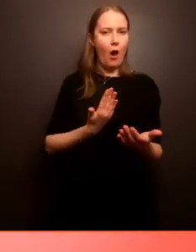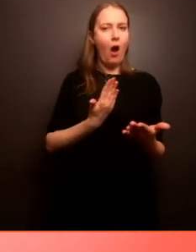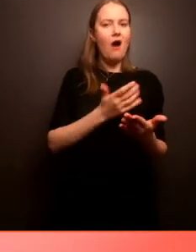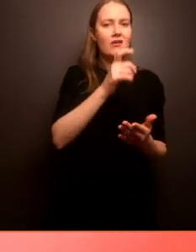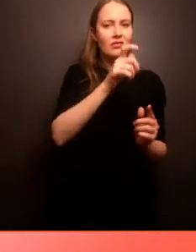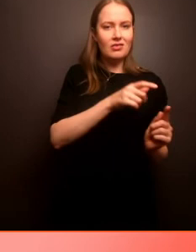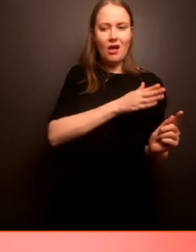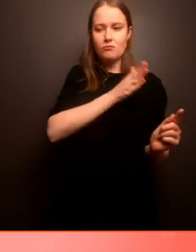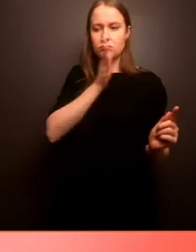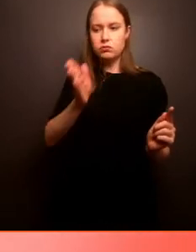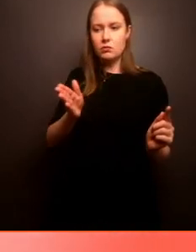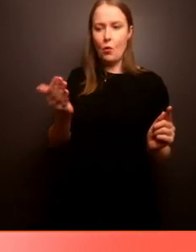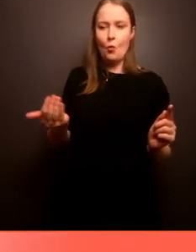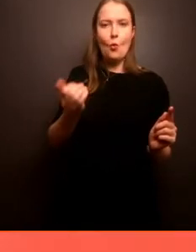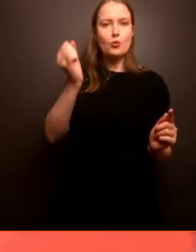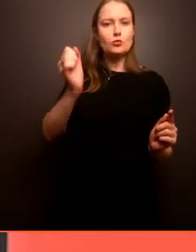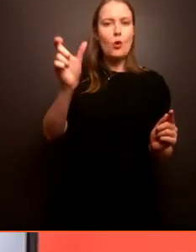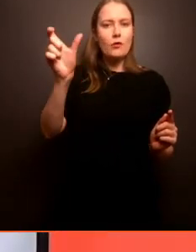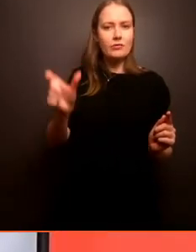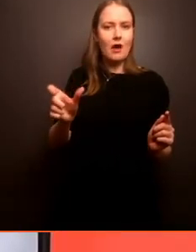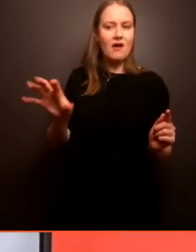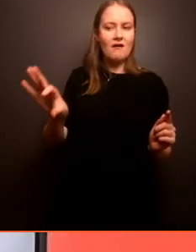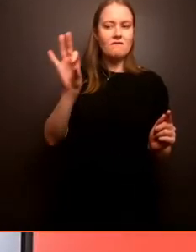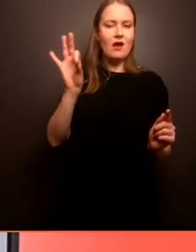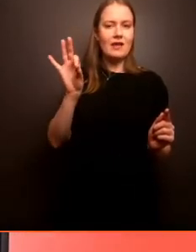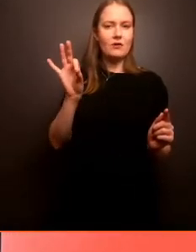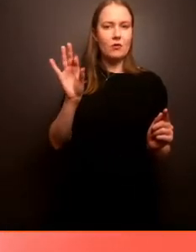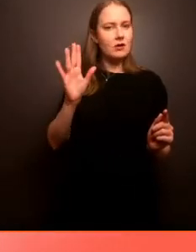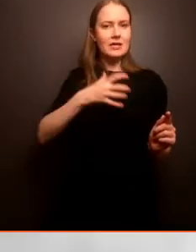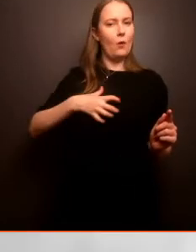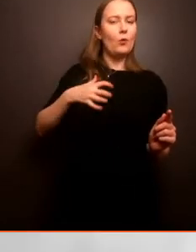tööandja rõhk on läinud? Uue töötaja värbamise juures, Anu kõigepealt?